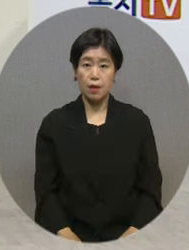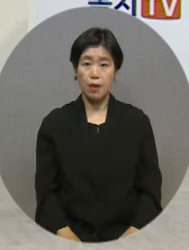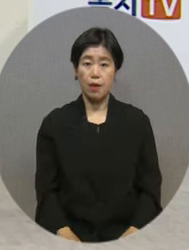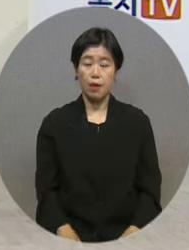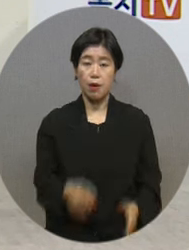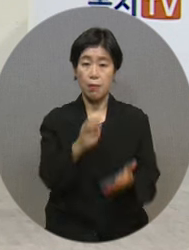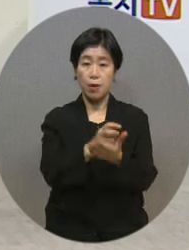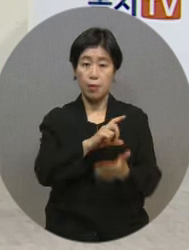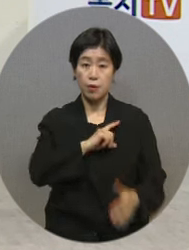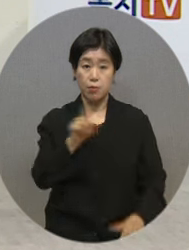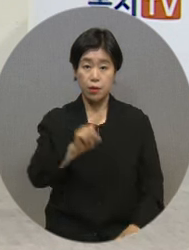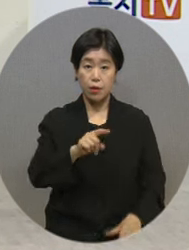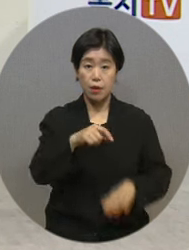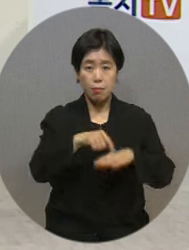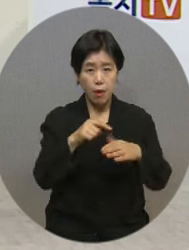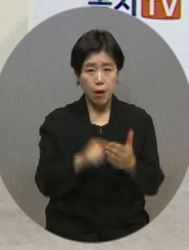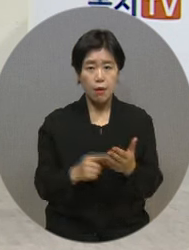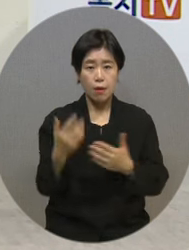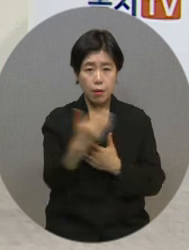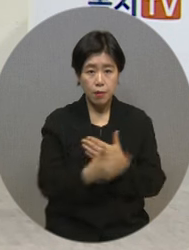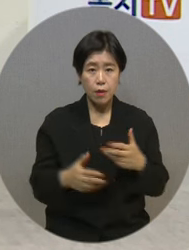심신장애자복지법. 장애자 그때 이제